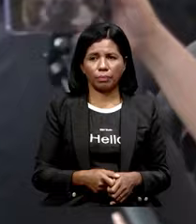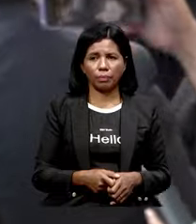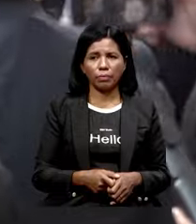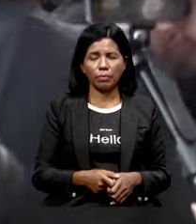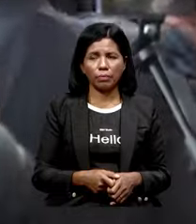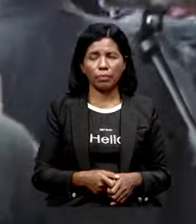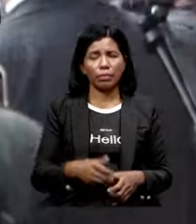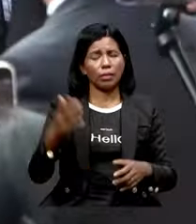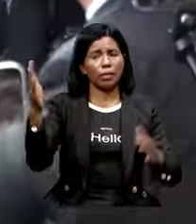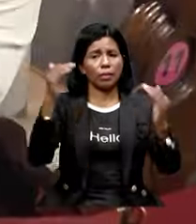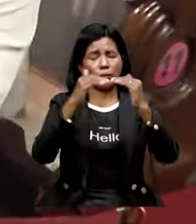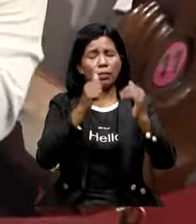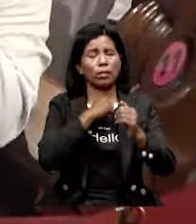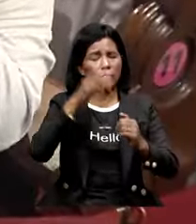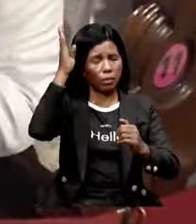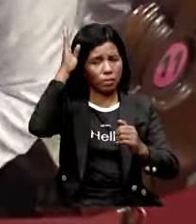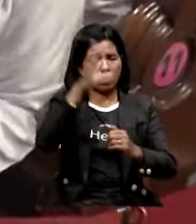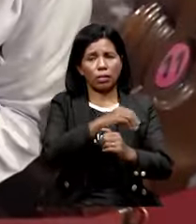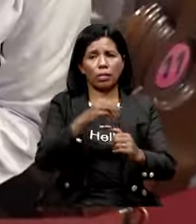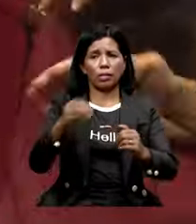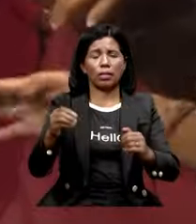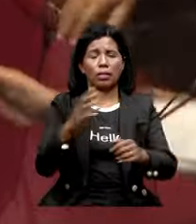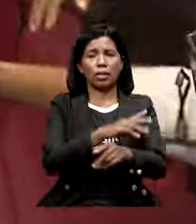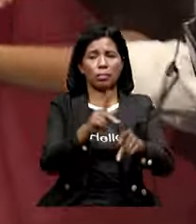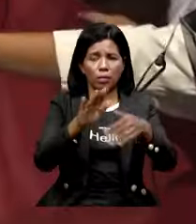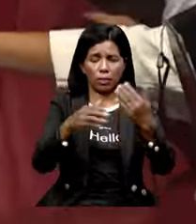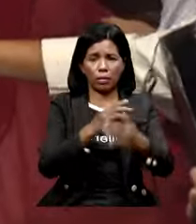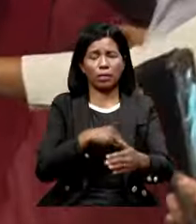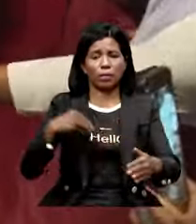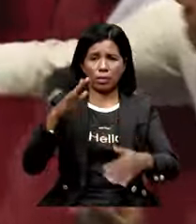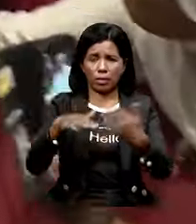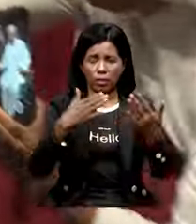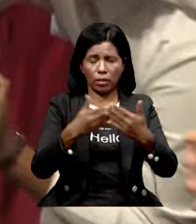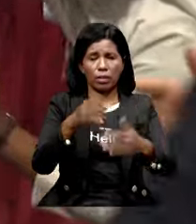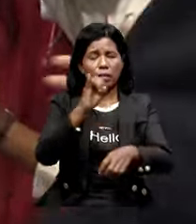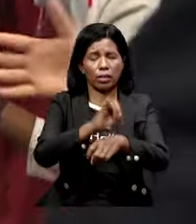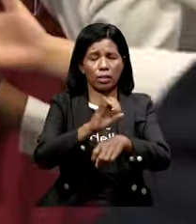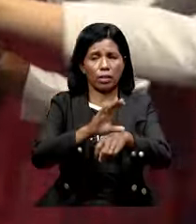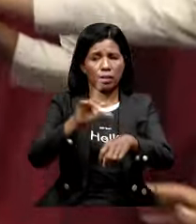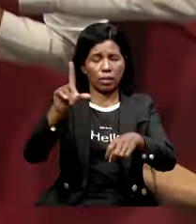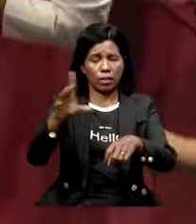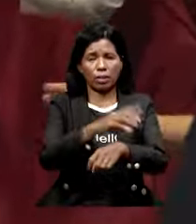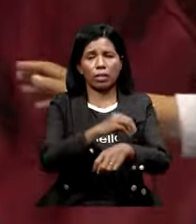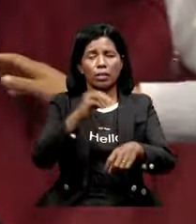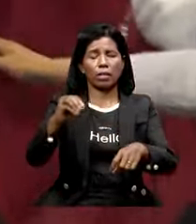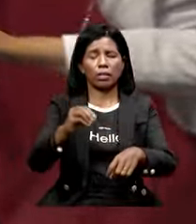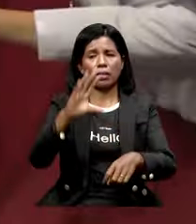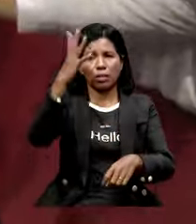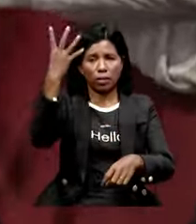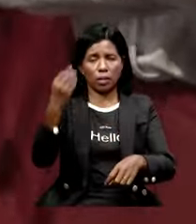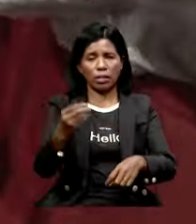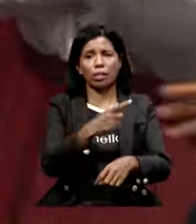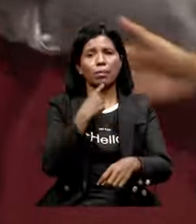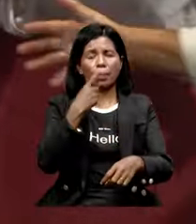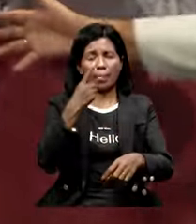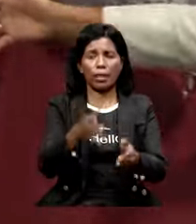E a encontro o bispo, sacerdote, consagrado, seminarista no Catequista Sira e a Catedral Nossa Senhora da Assunção em Jakarta, Papa